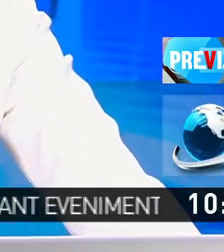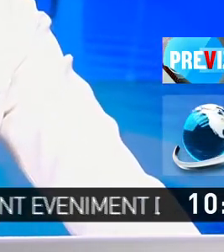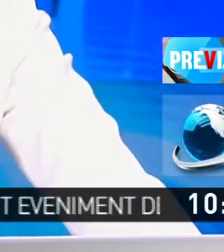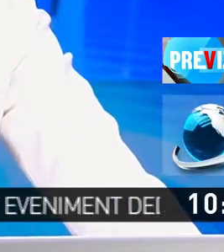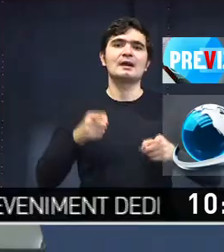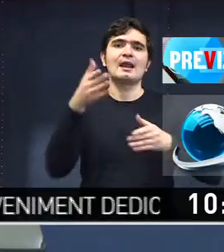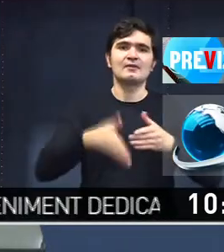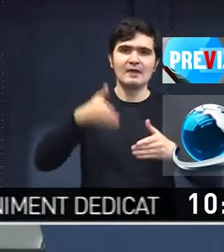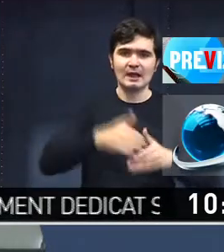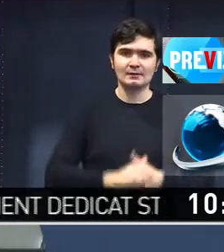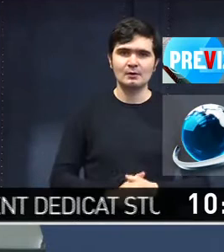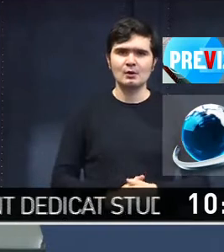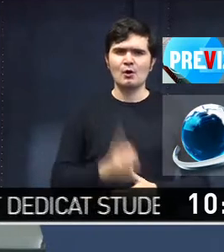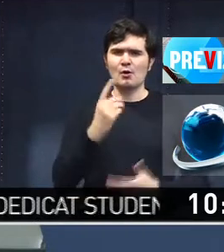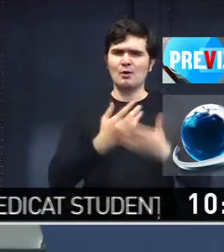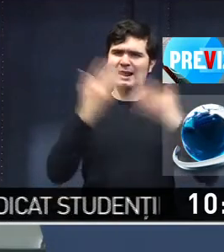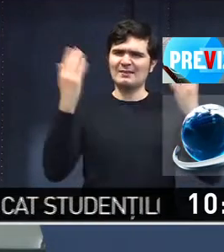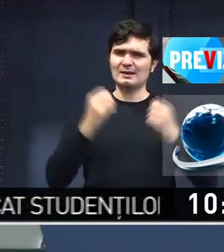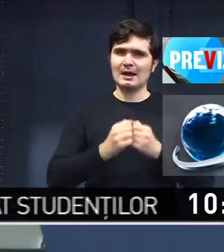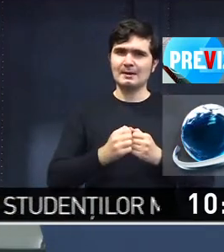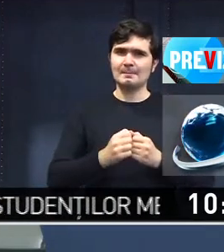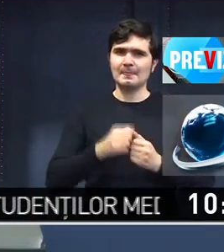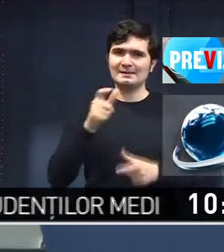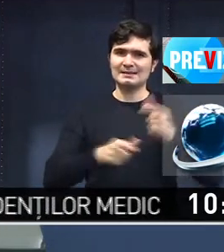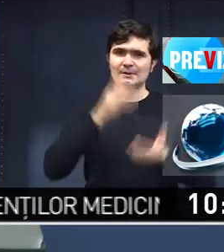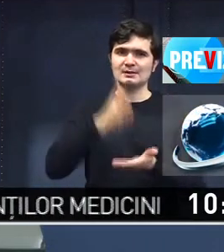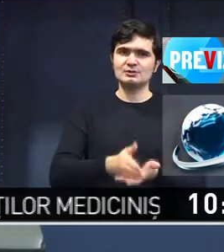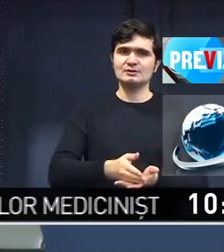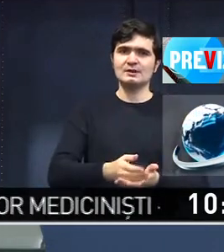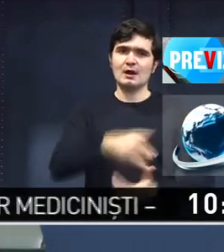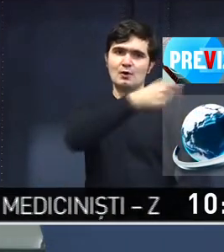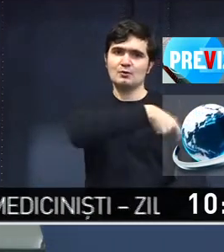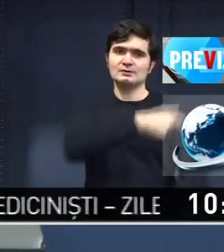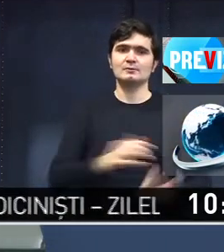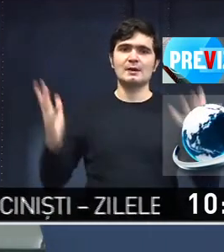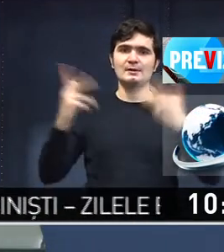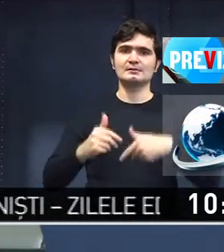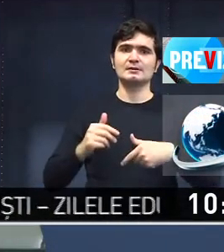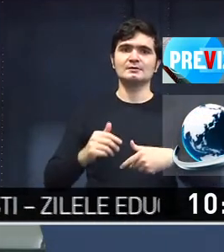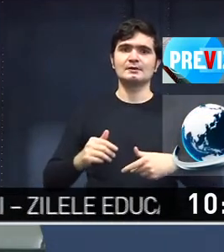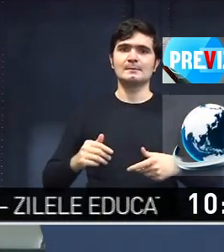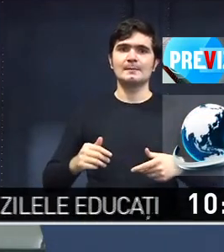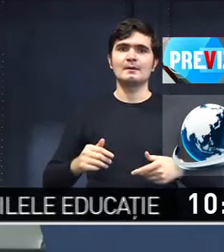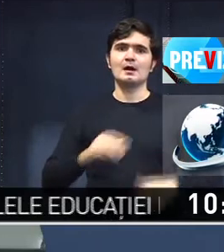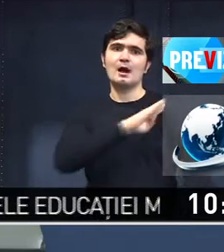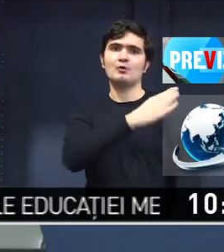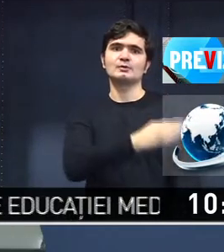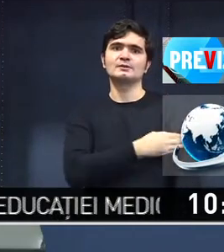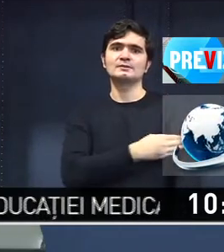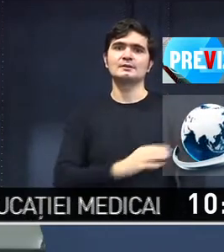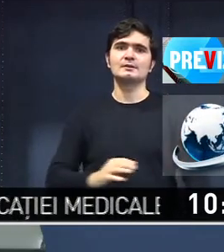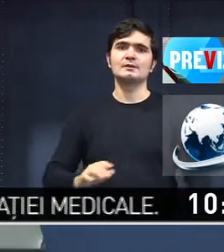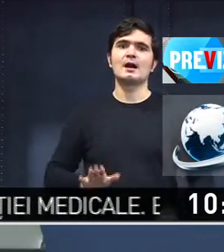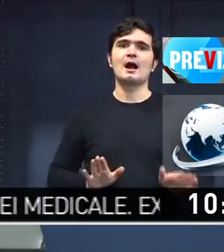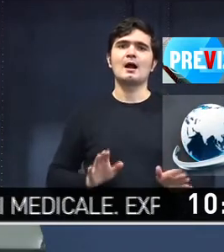transporturilor. În ceea ce privește decizia Consiliului de Administrație al Autorității Aeronautice Civile, a decis Consiliul